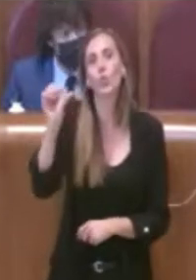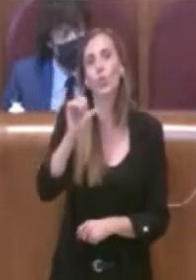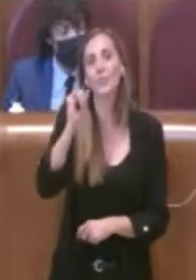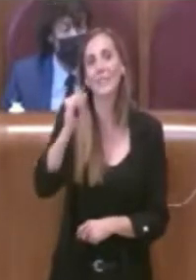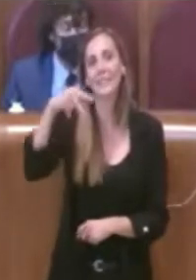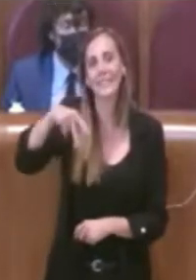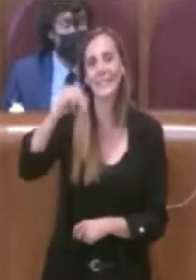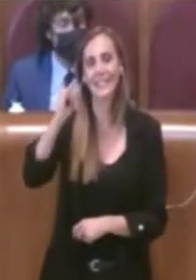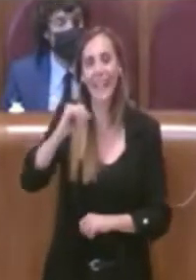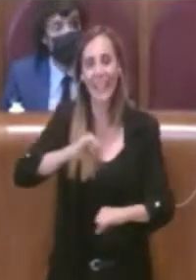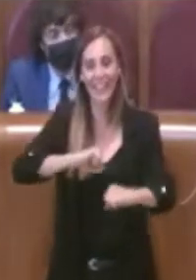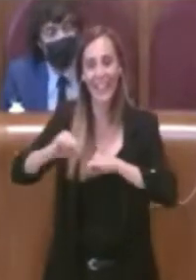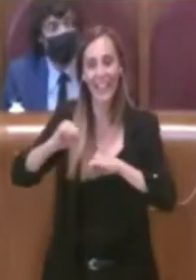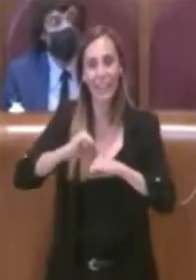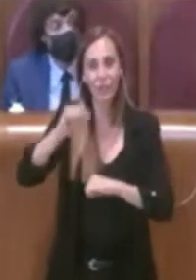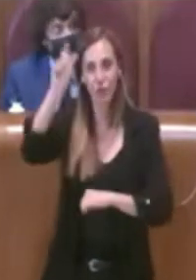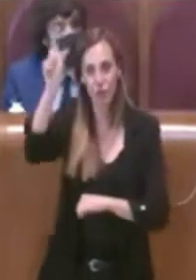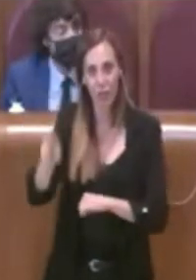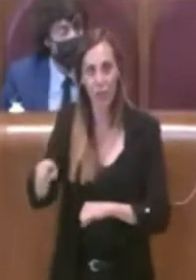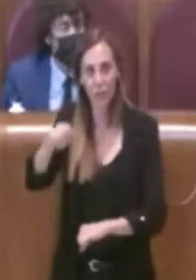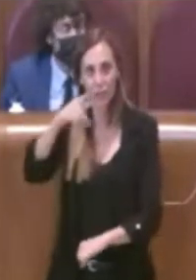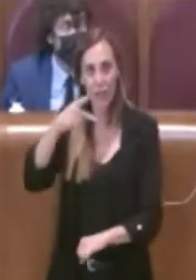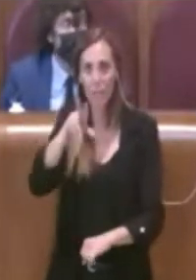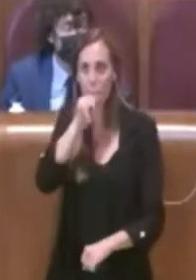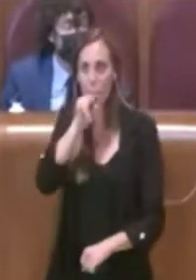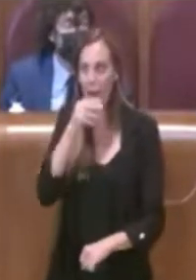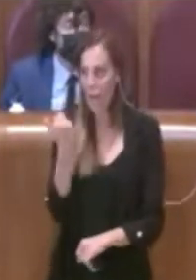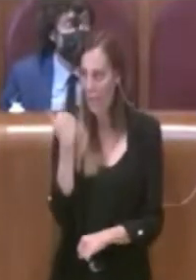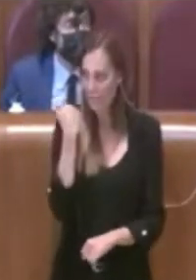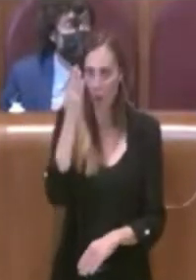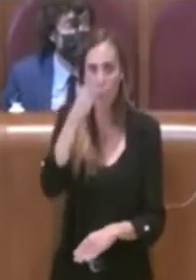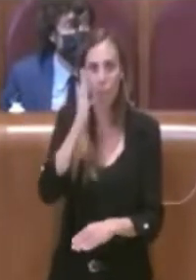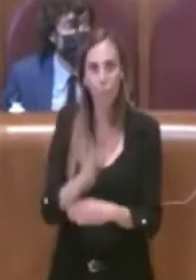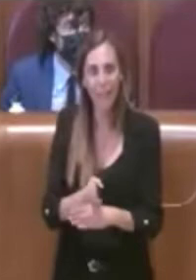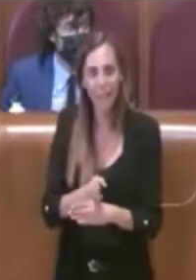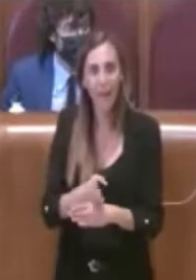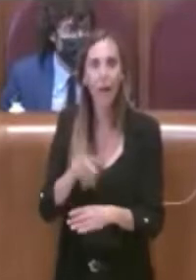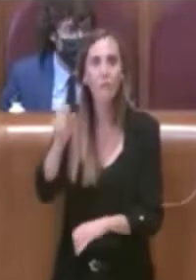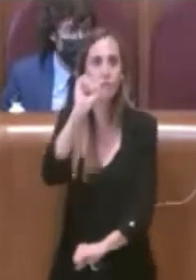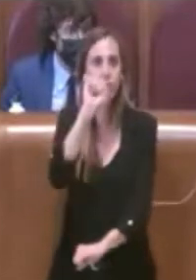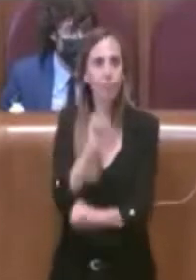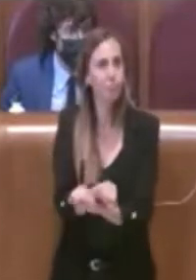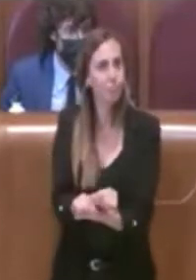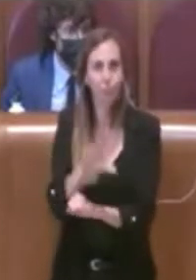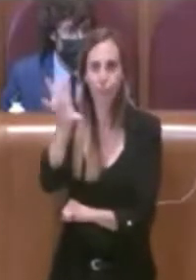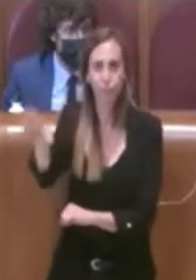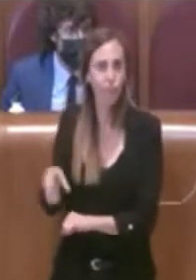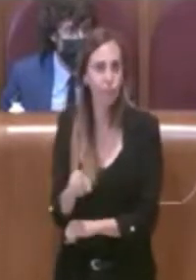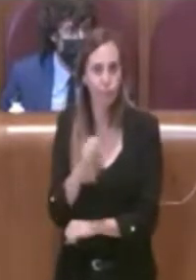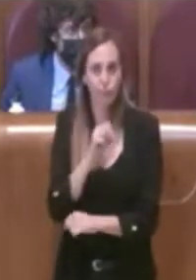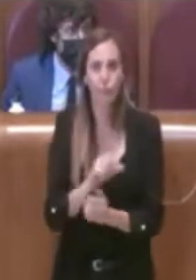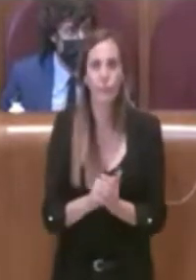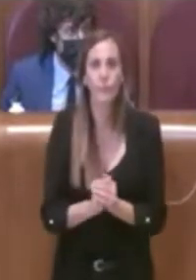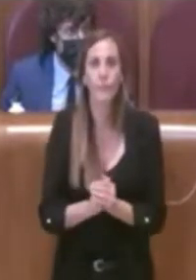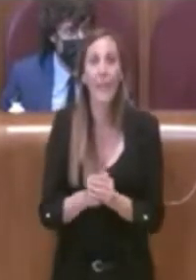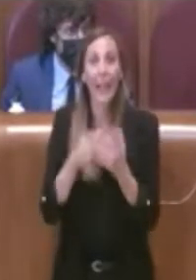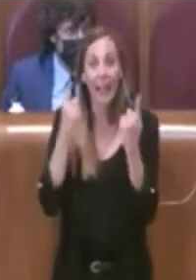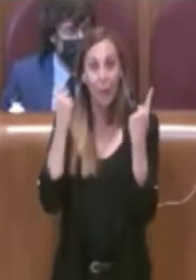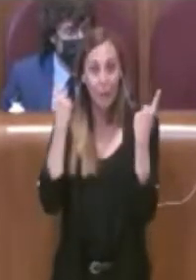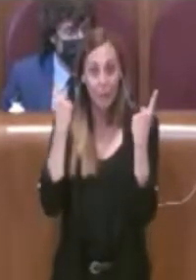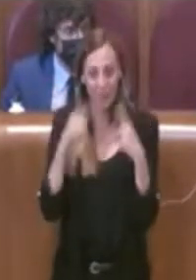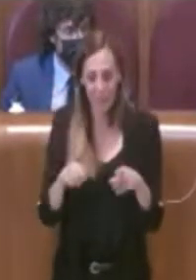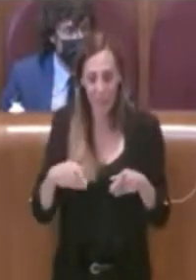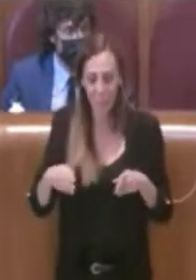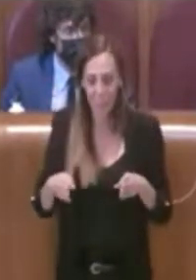dirigente che è stata arrestata a metà marzo di quest'anno è bene queste sono è